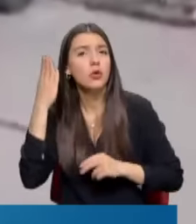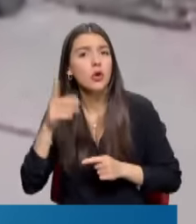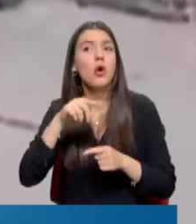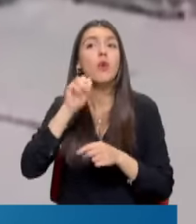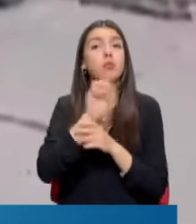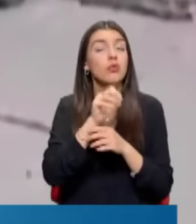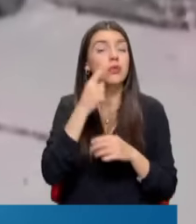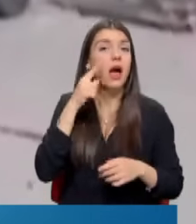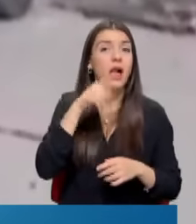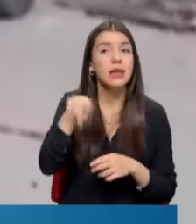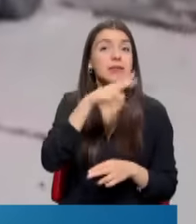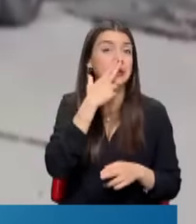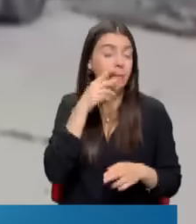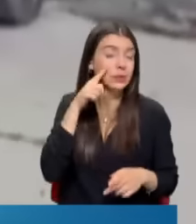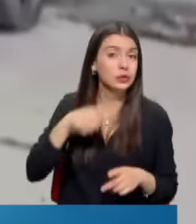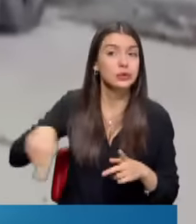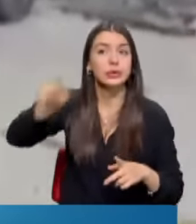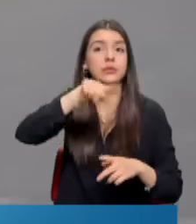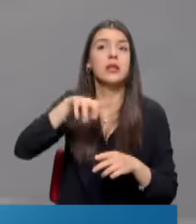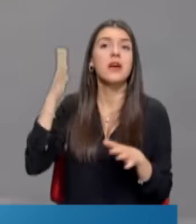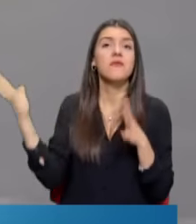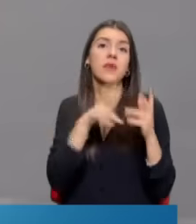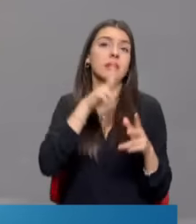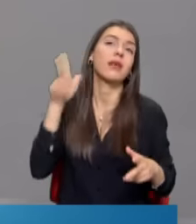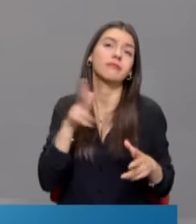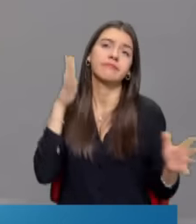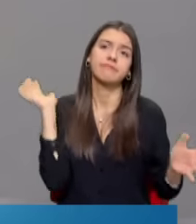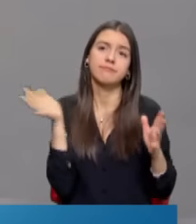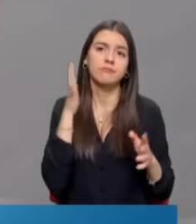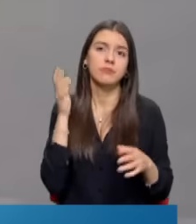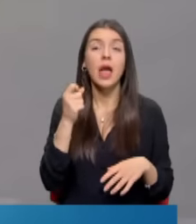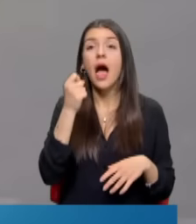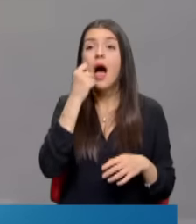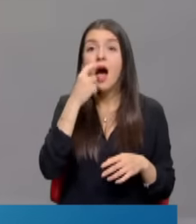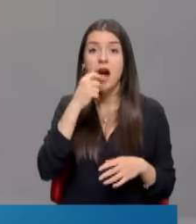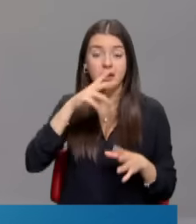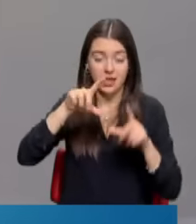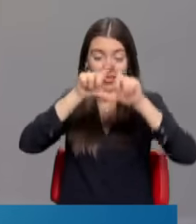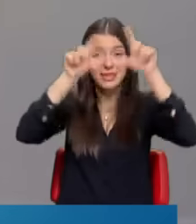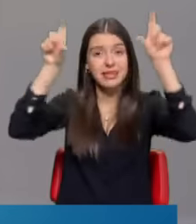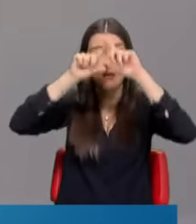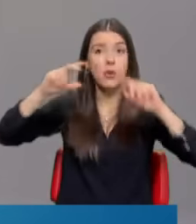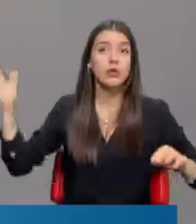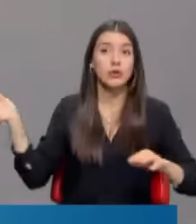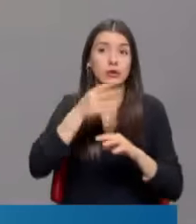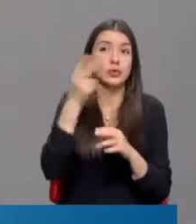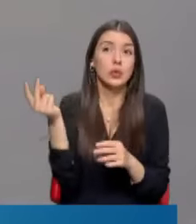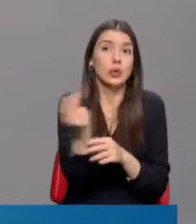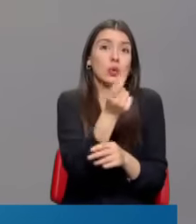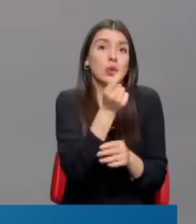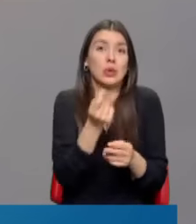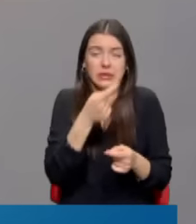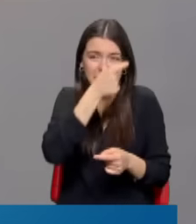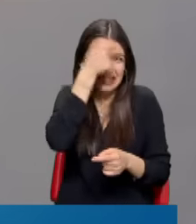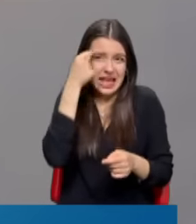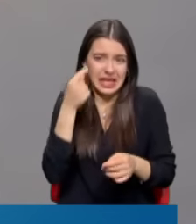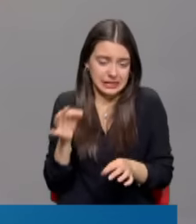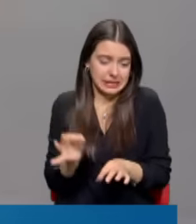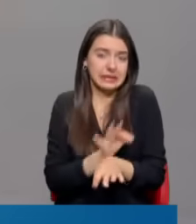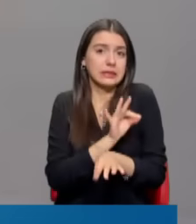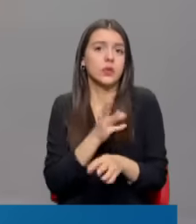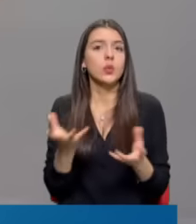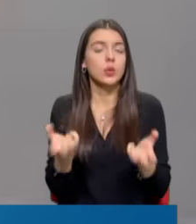ve Samsun'da fırtına yıktı geçti. Ankara'da uçan tabeladan kıl payı kurtuldu yolda yürüyenler.